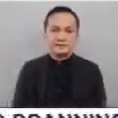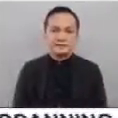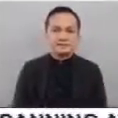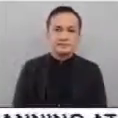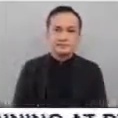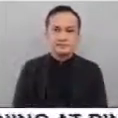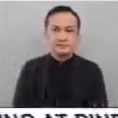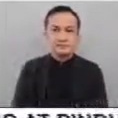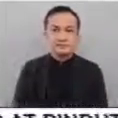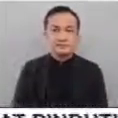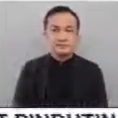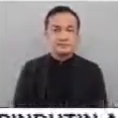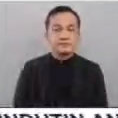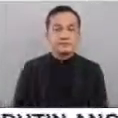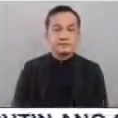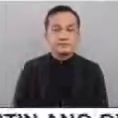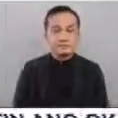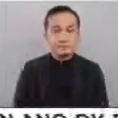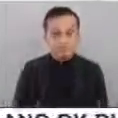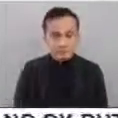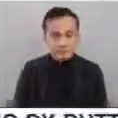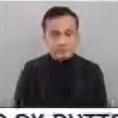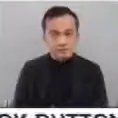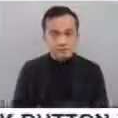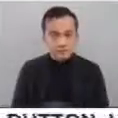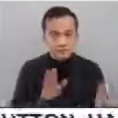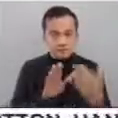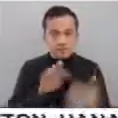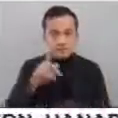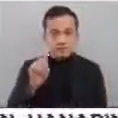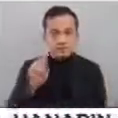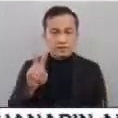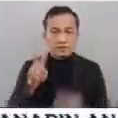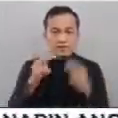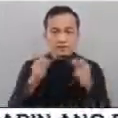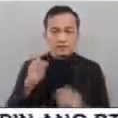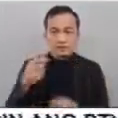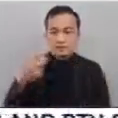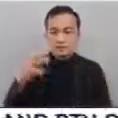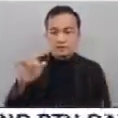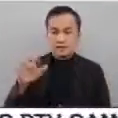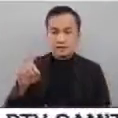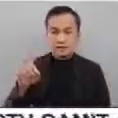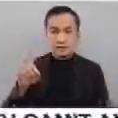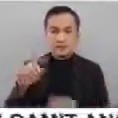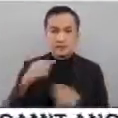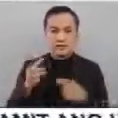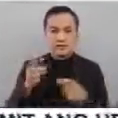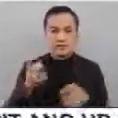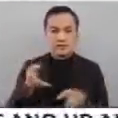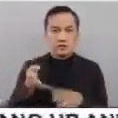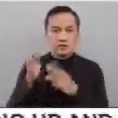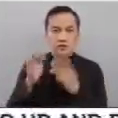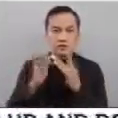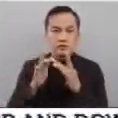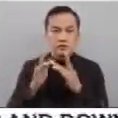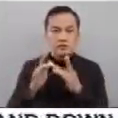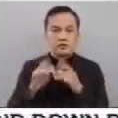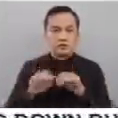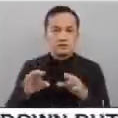ako. Yun, parang sumakit yung katawan ko at medyo may mga sugat ako. May mga nakausap din siyang ilang